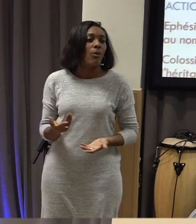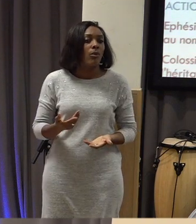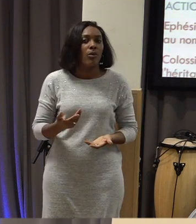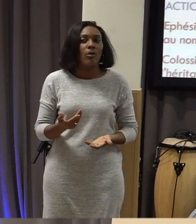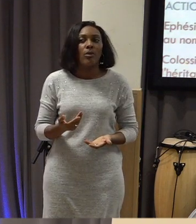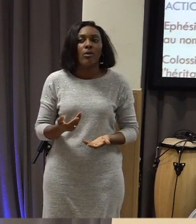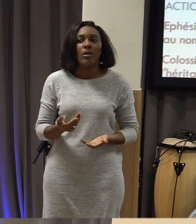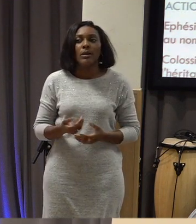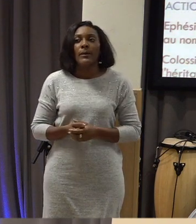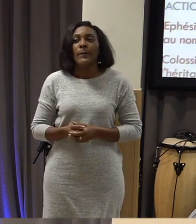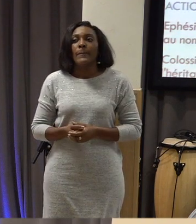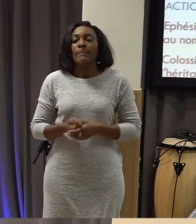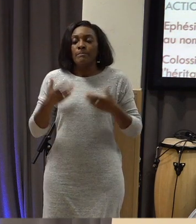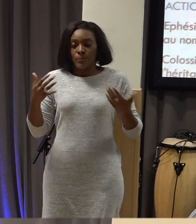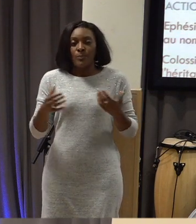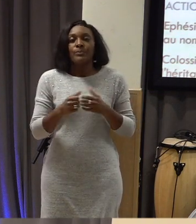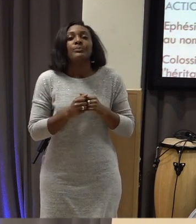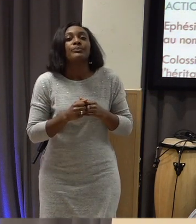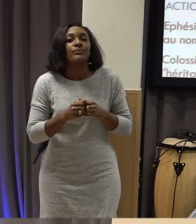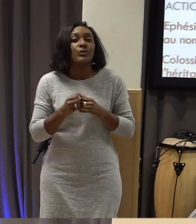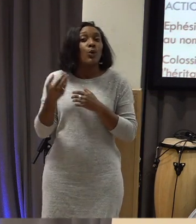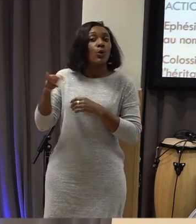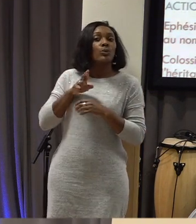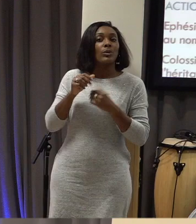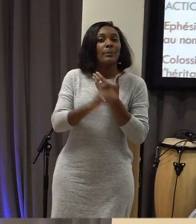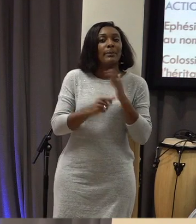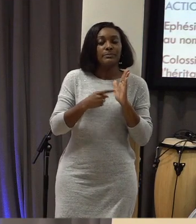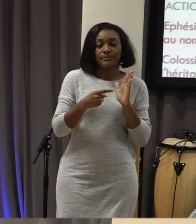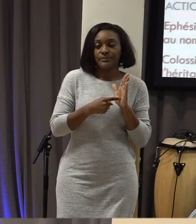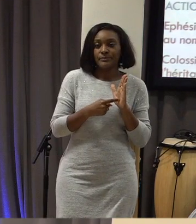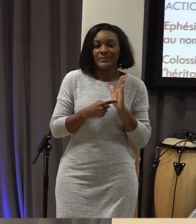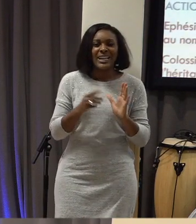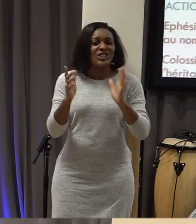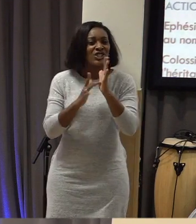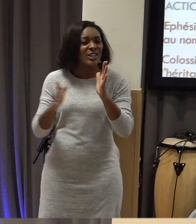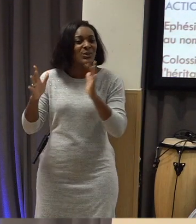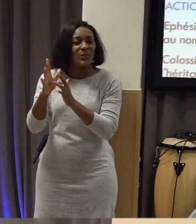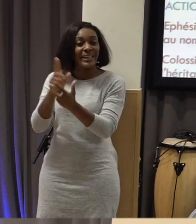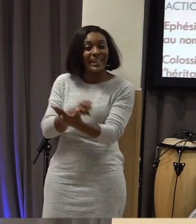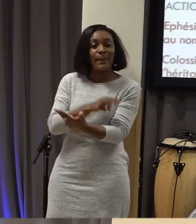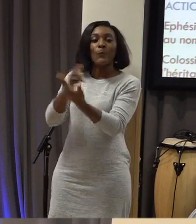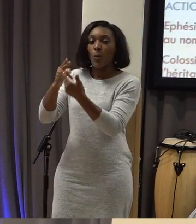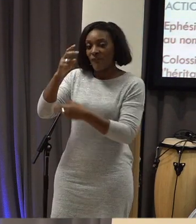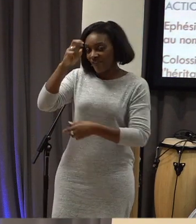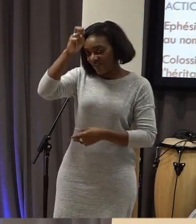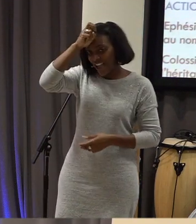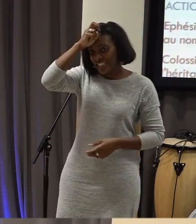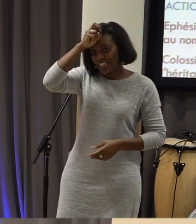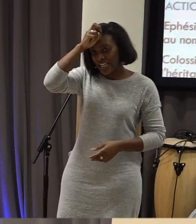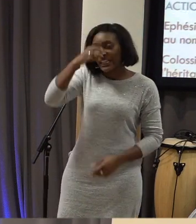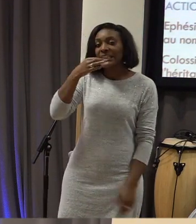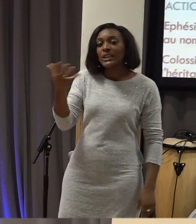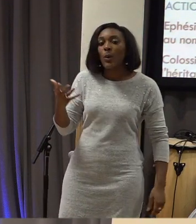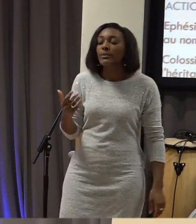Si on revient au texte, on voit que Jésus, pour répondre aux pharisiens, il demande une pièce de monnaie